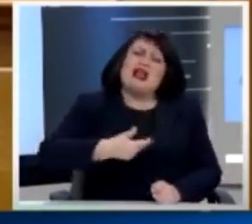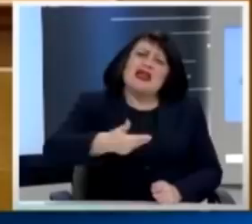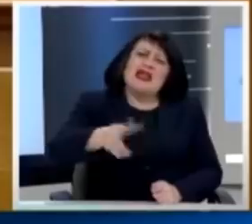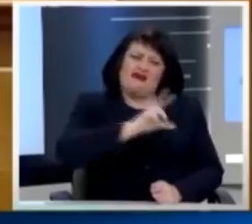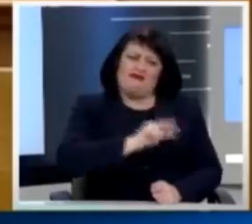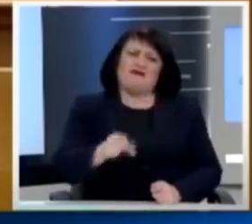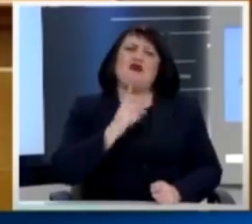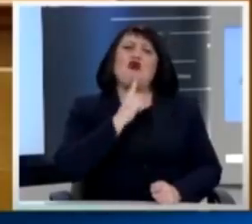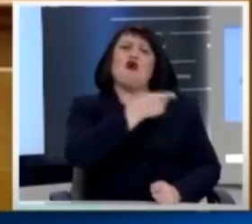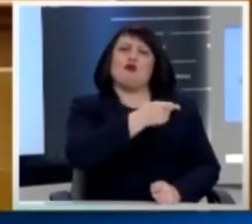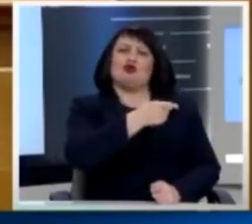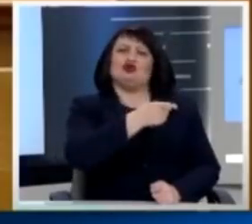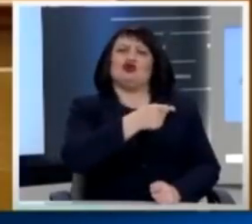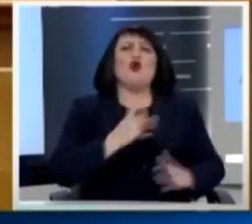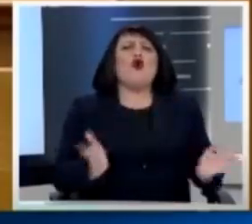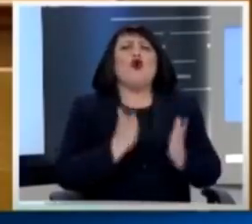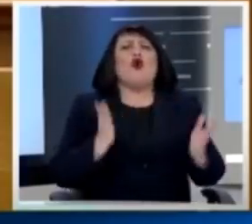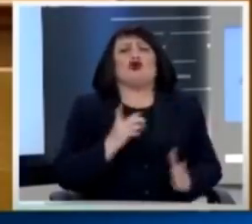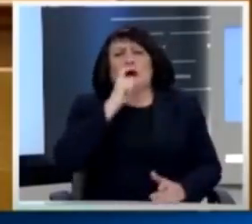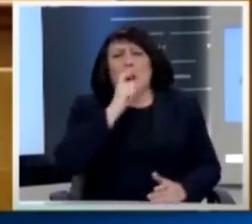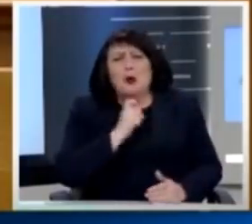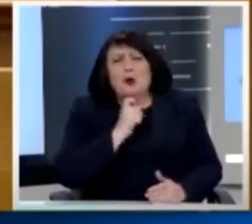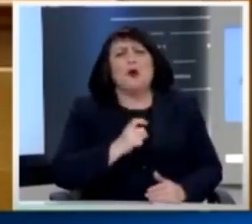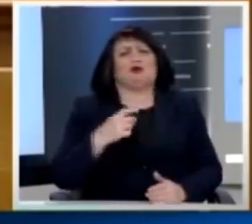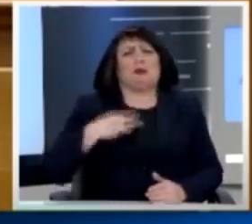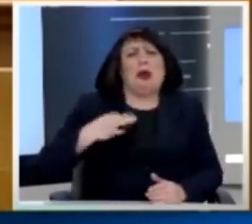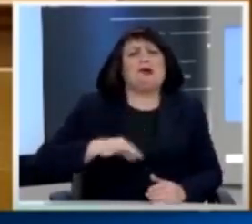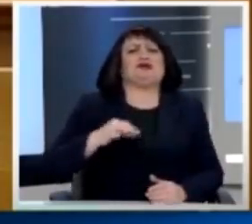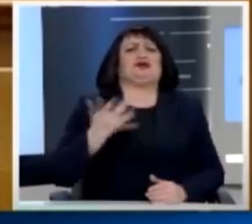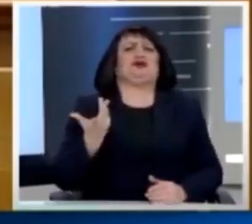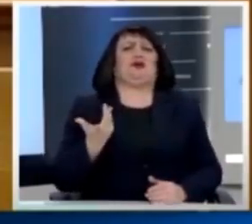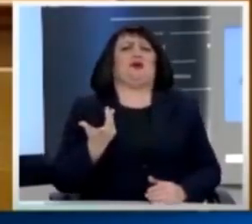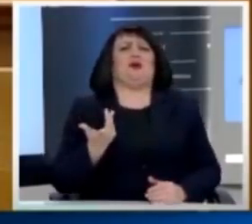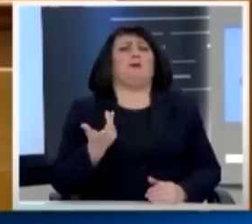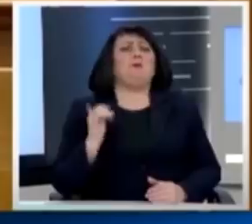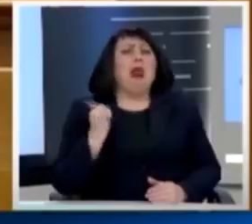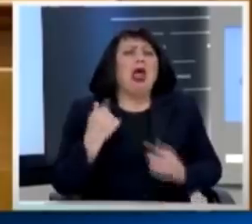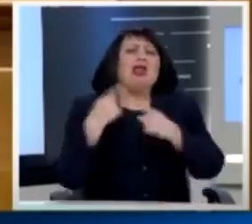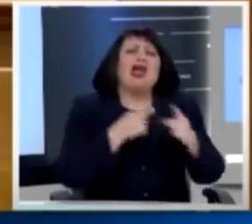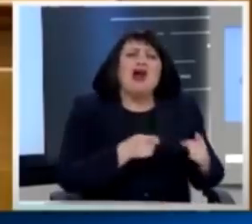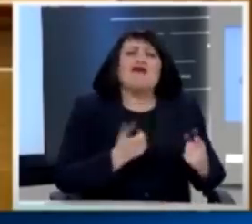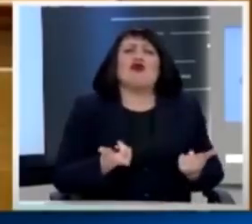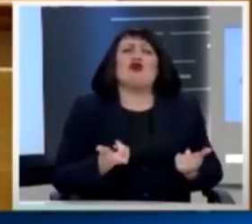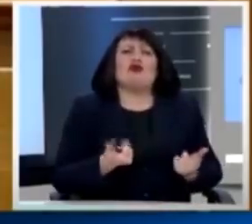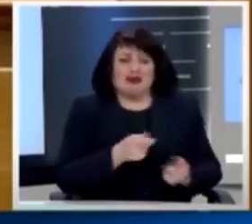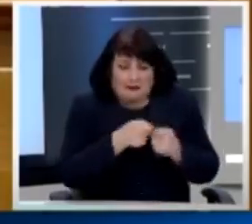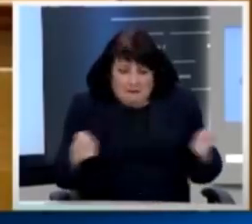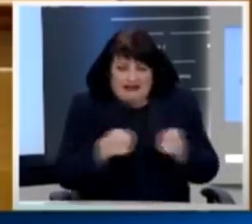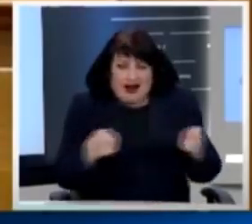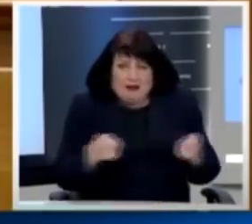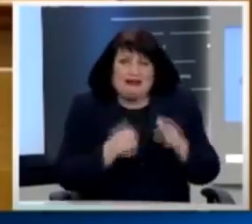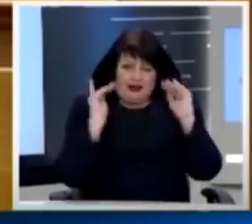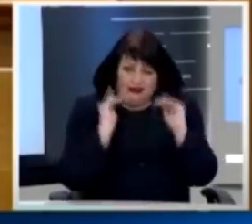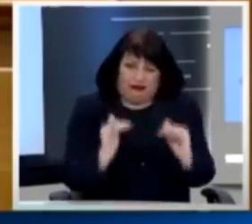λέγοντας. Ό,τι χρώμα, ροζουλί, γαλάζιο, πράσινο, ό,τι και αν βγάλει η κάλπη, τα μέτρα είναι πάντα